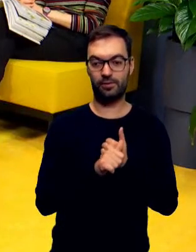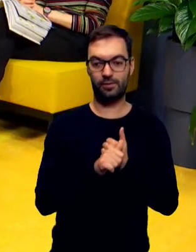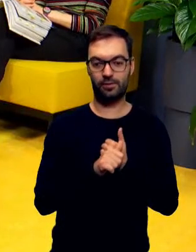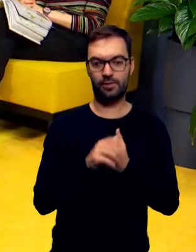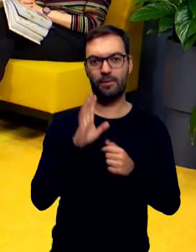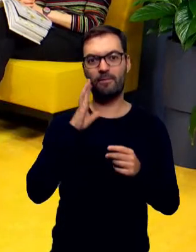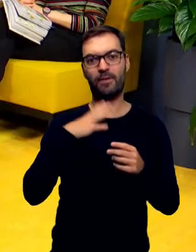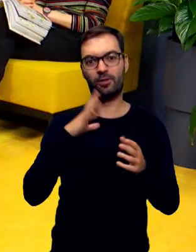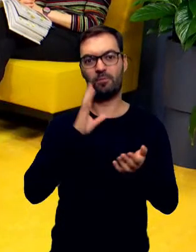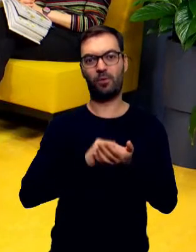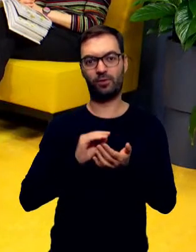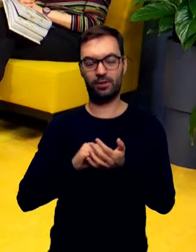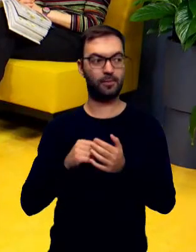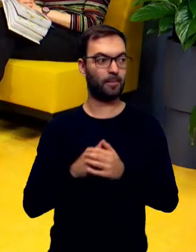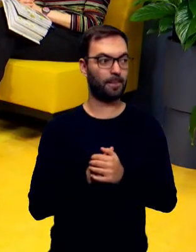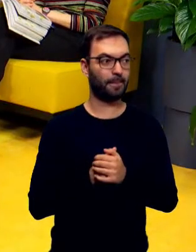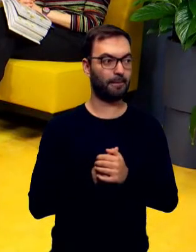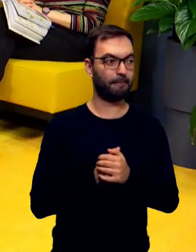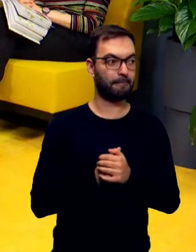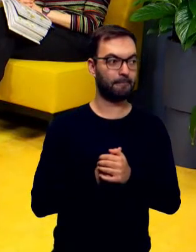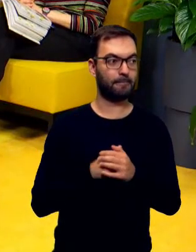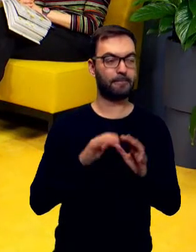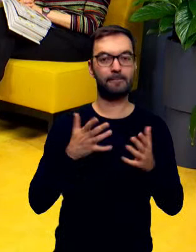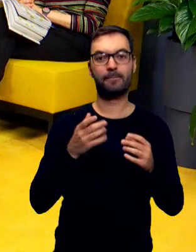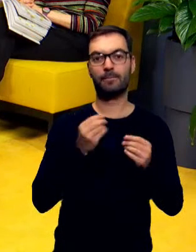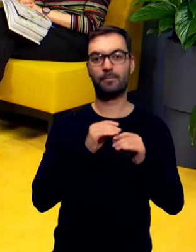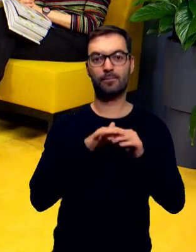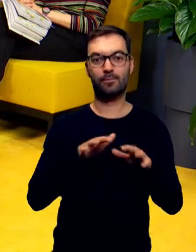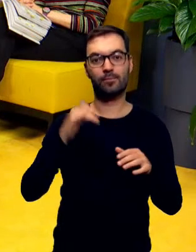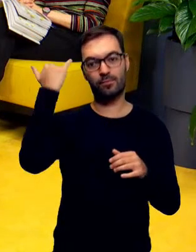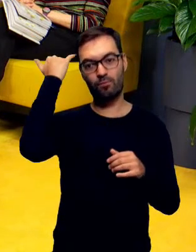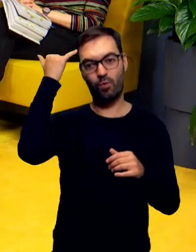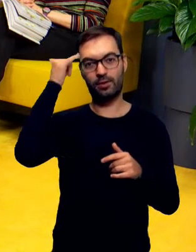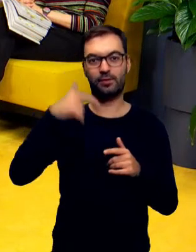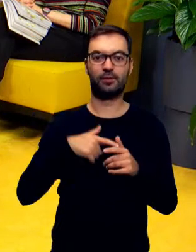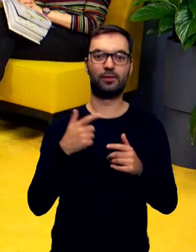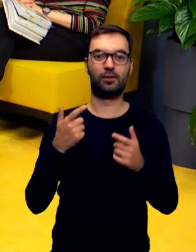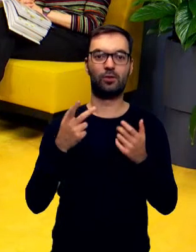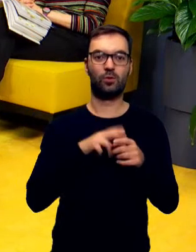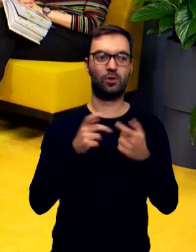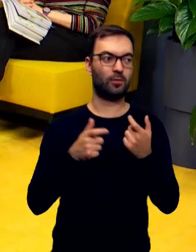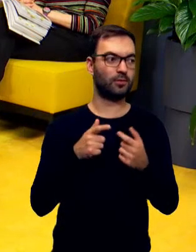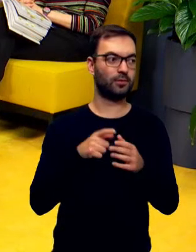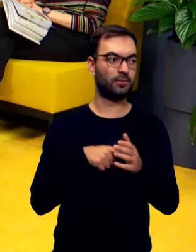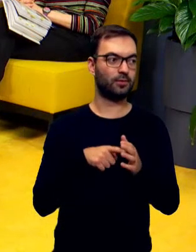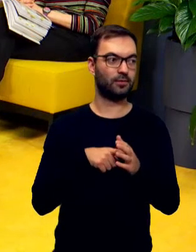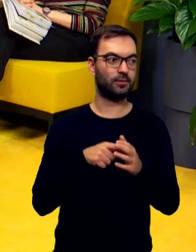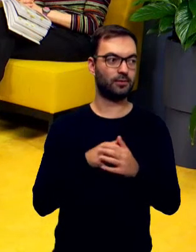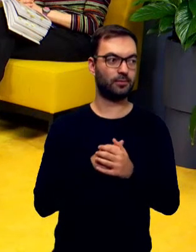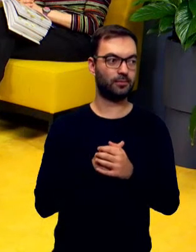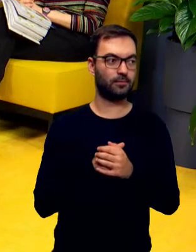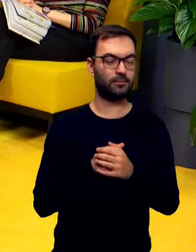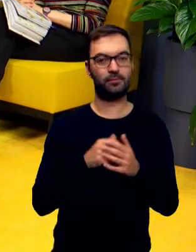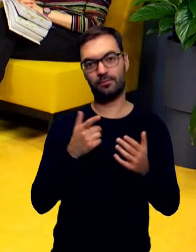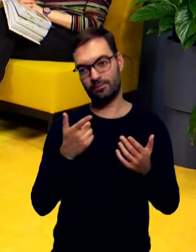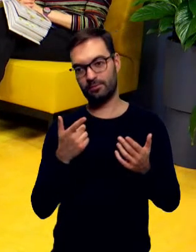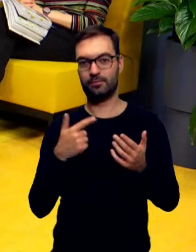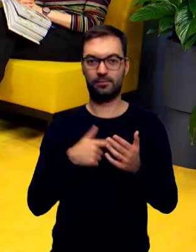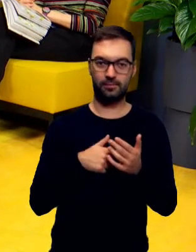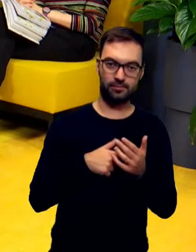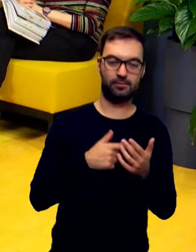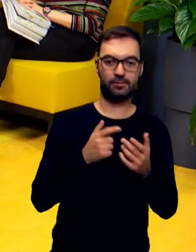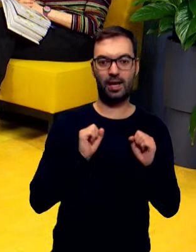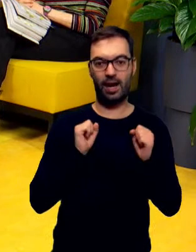bo myślę, że to warto powtarzać przy każdej okazji, o takie najpopularniejsze błędy, które są popełniane przez, no powiedzmy właśnie